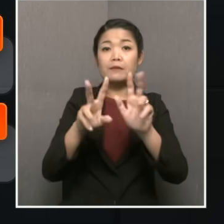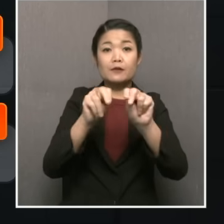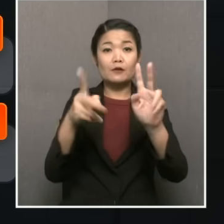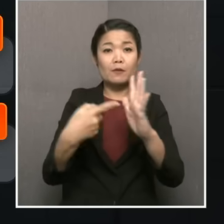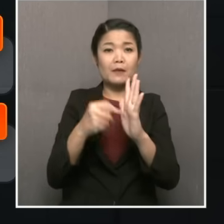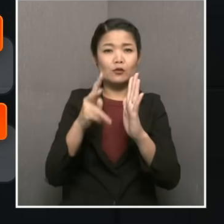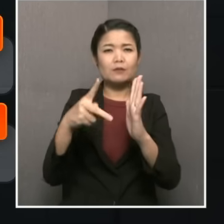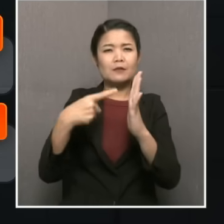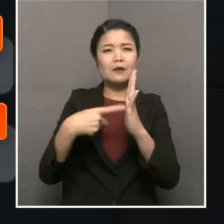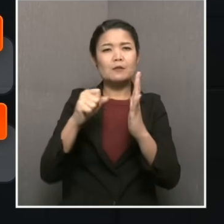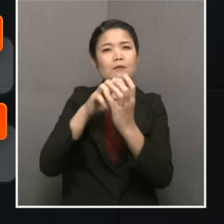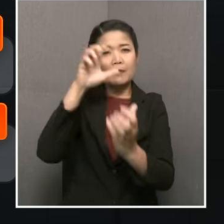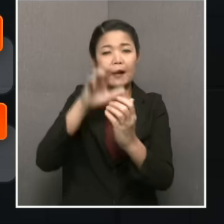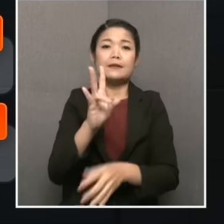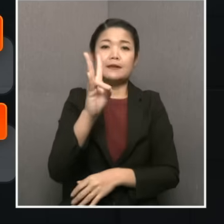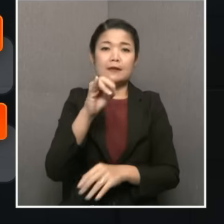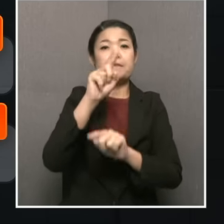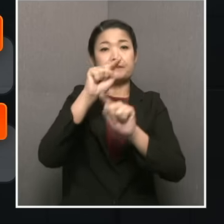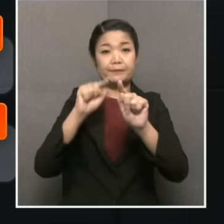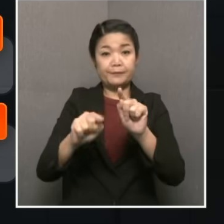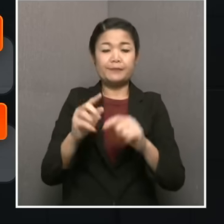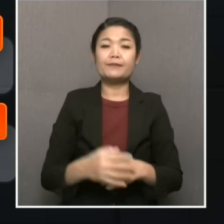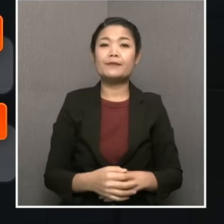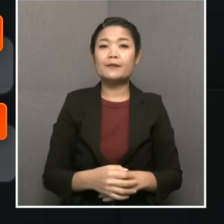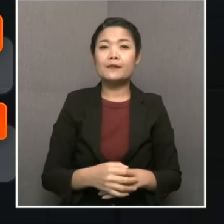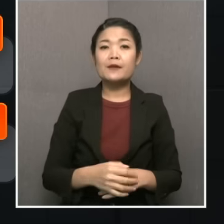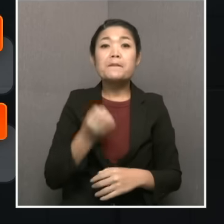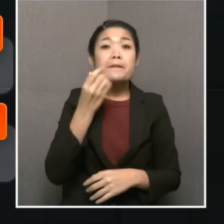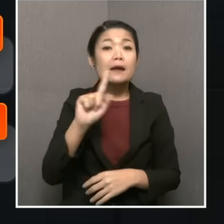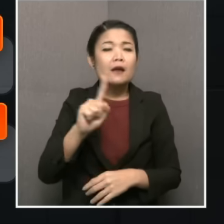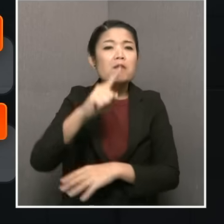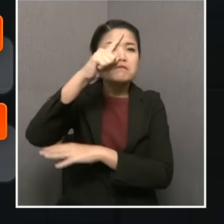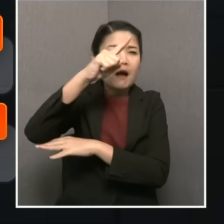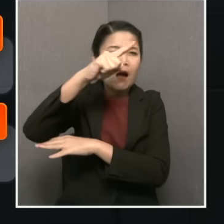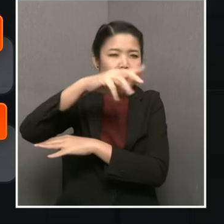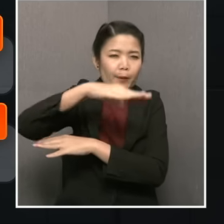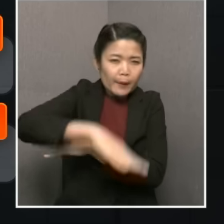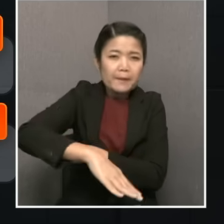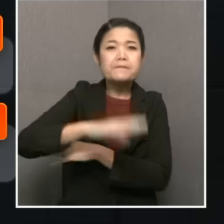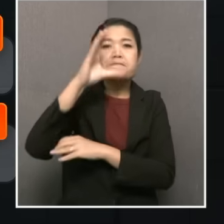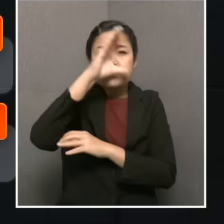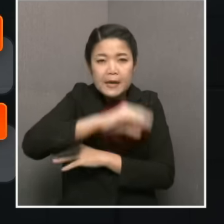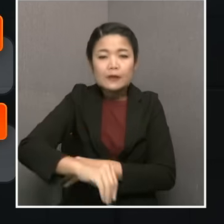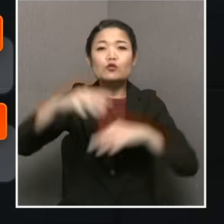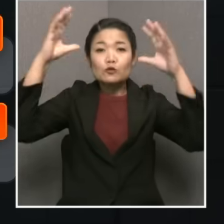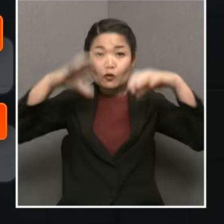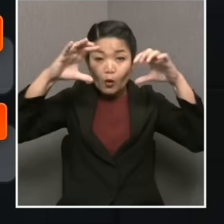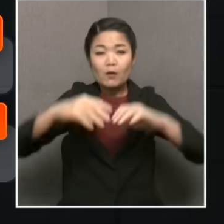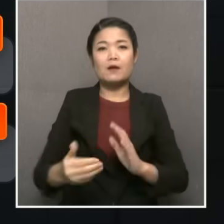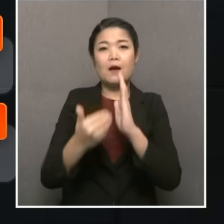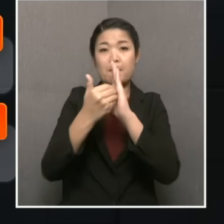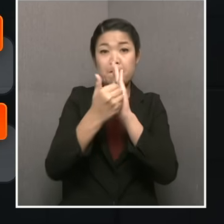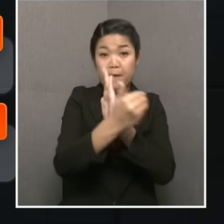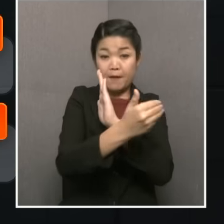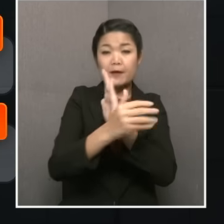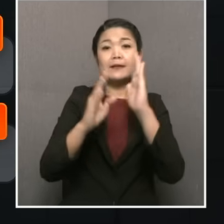ปริมณฑลร้อยละ 70ของพื้นที่ค่ะส่วนมากจะตกในช่วงบ่ายถึงค่ำภาคตะวันออกเฉียงเหนือและภาคใต้